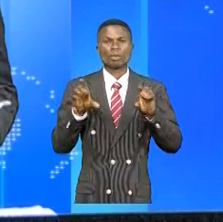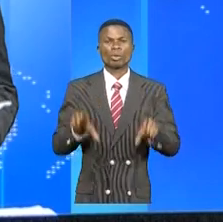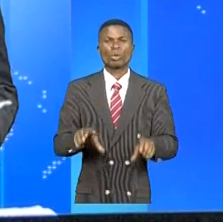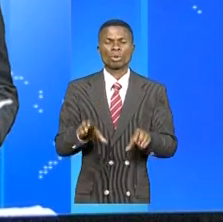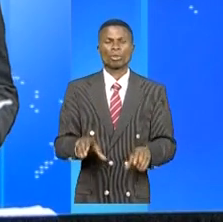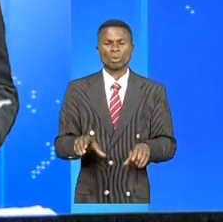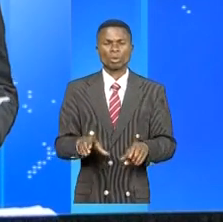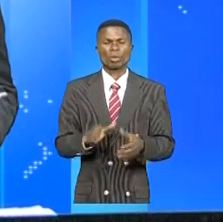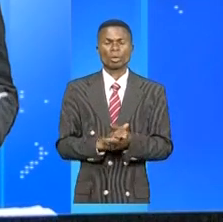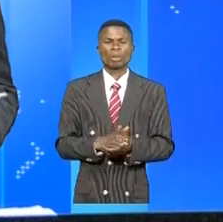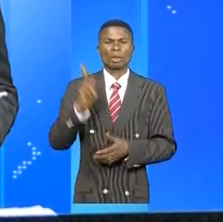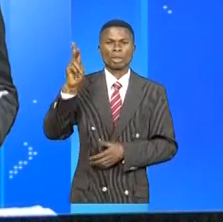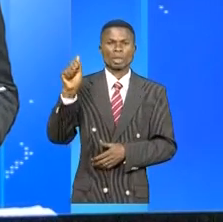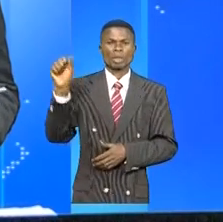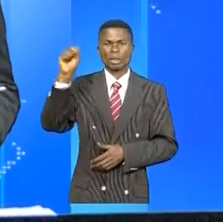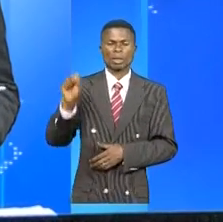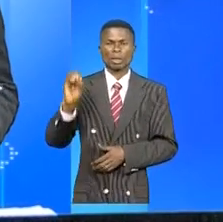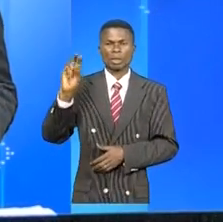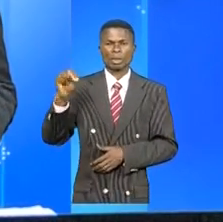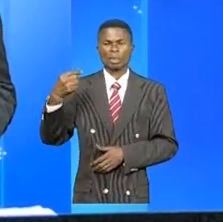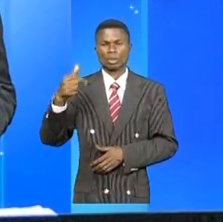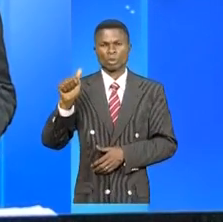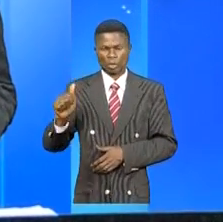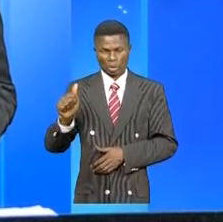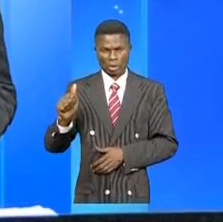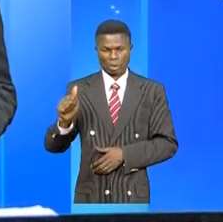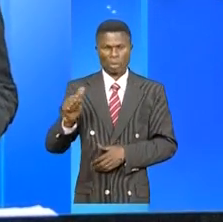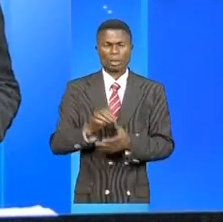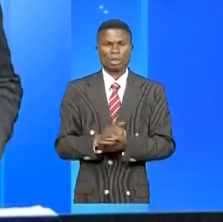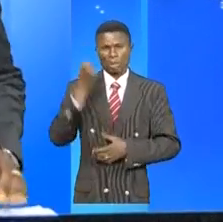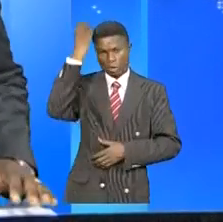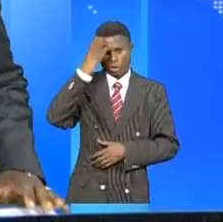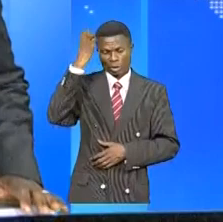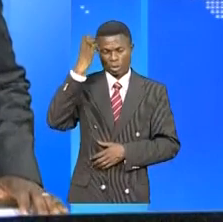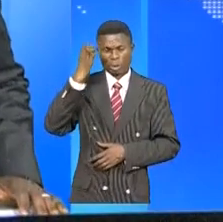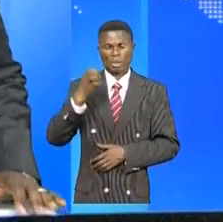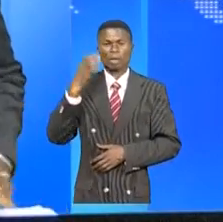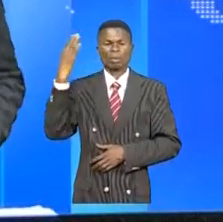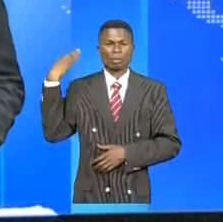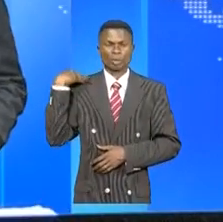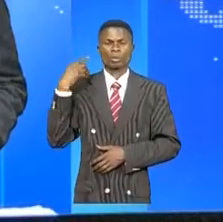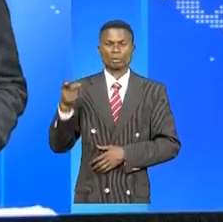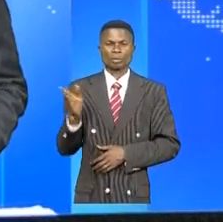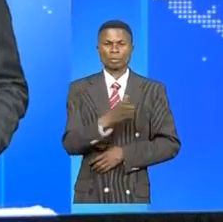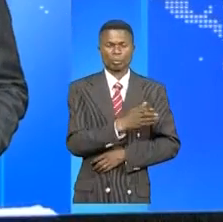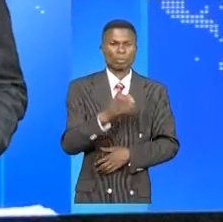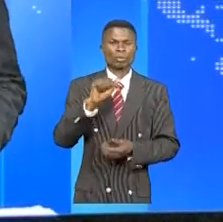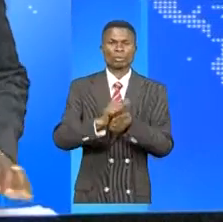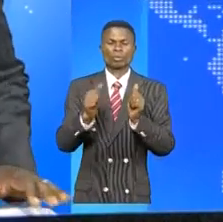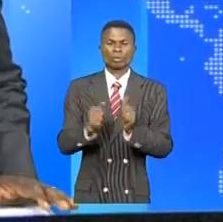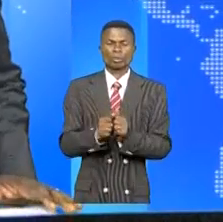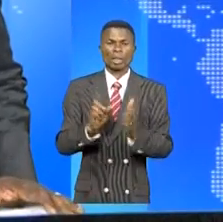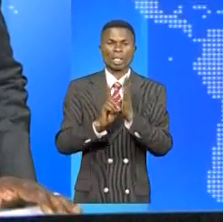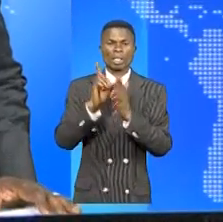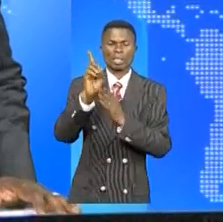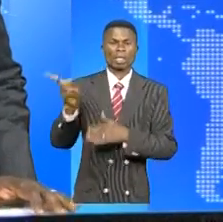Congo, Kasunga Tshibangu, Léonard Général Major. Les questions de